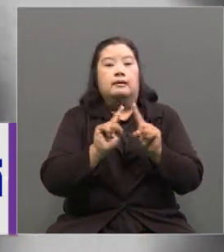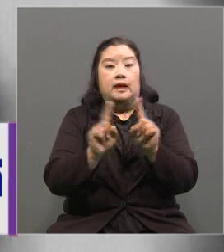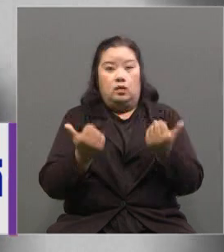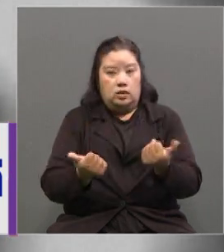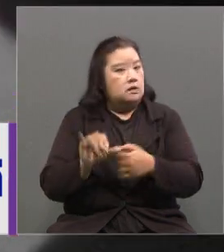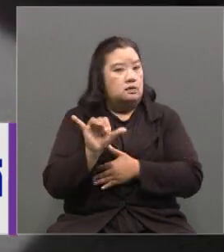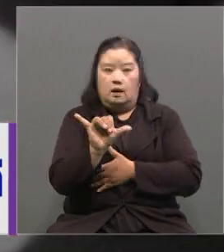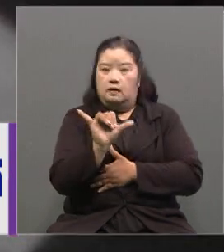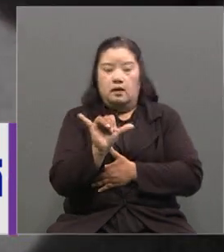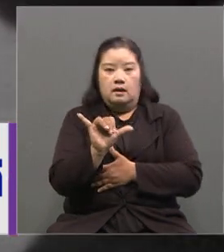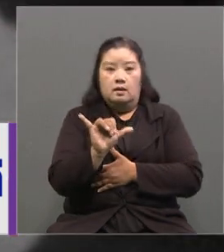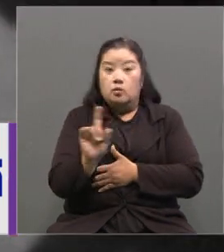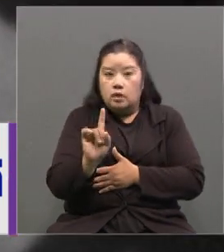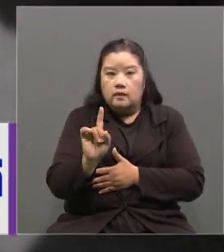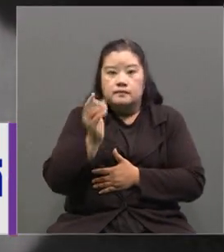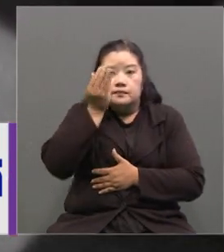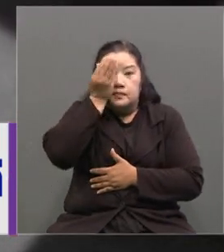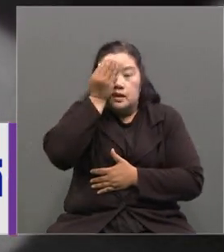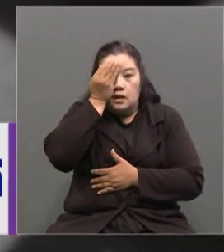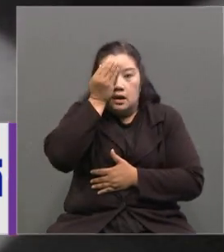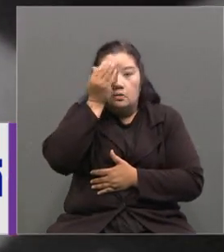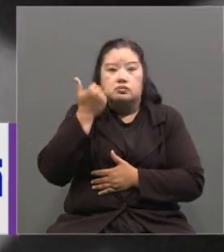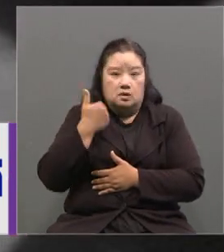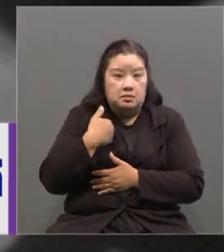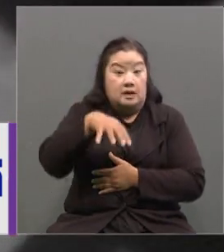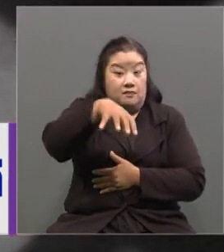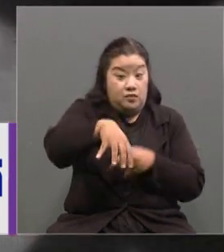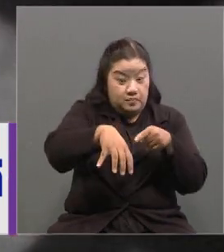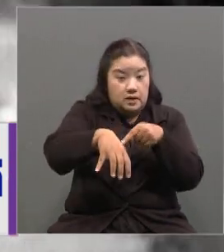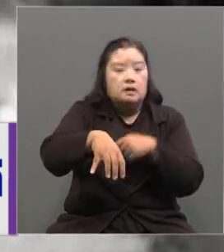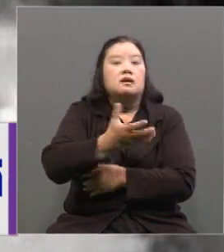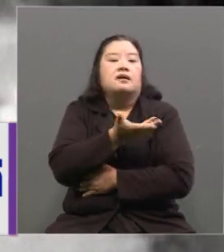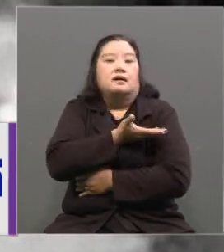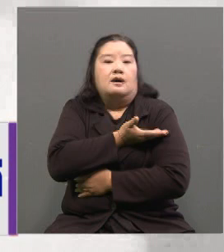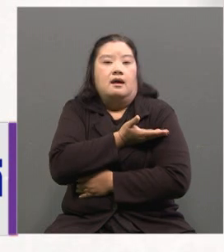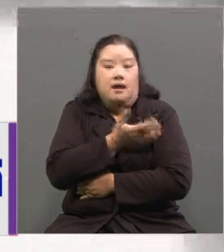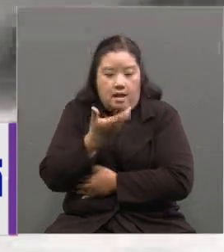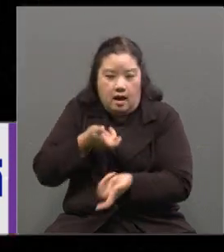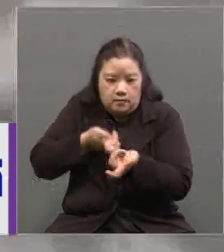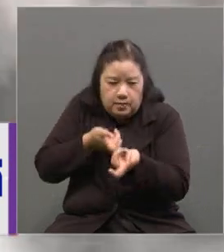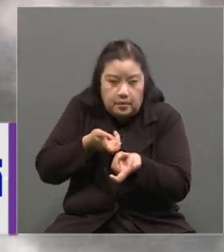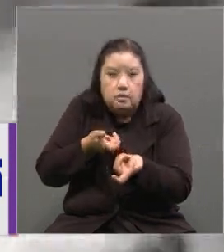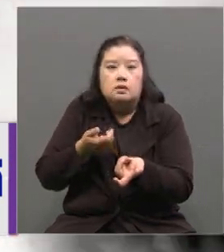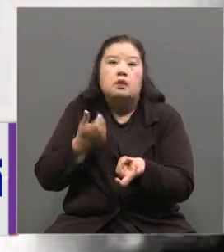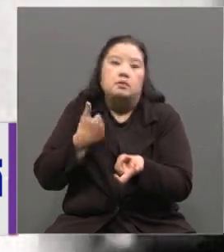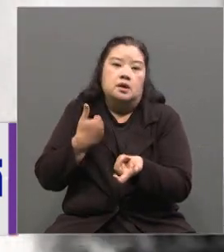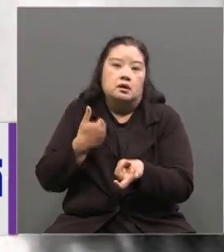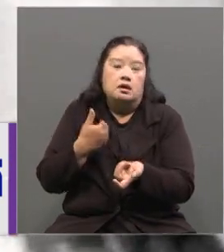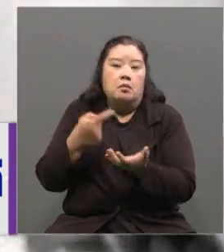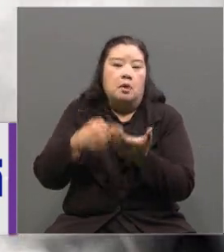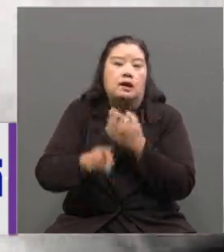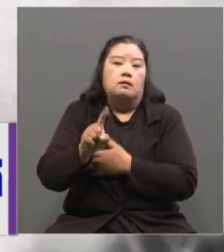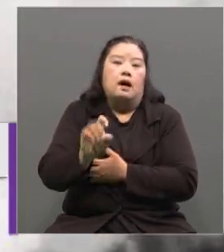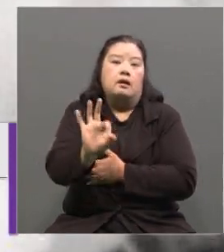สามารถดำเนินการได้ทันทีเพราะว่าอิสราเอลยังคงโจมตีฉนวนกาซ่าอย่างต่อเนื่องล่าสุดก็ส่งผลให้ตัวประกันเสียชีวิตไปแล้ว 9